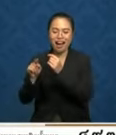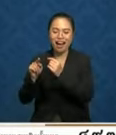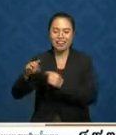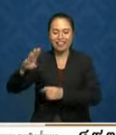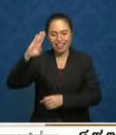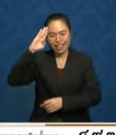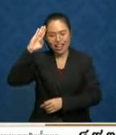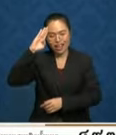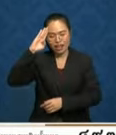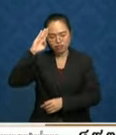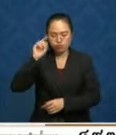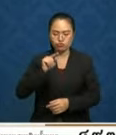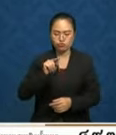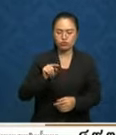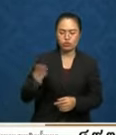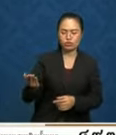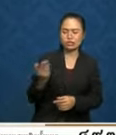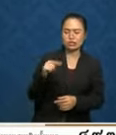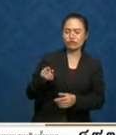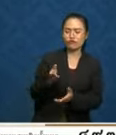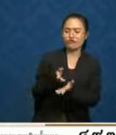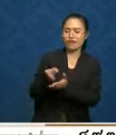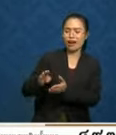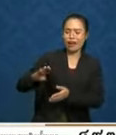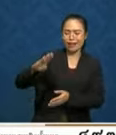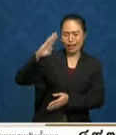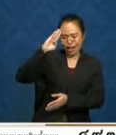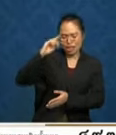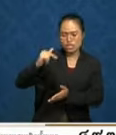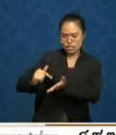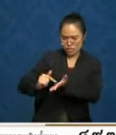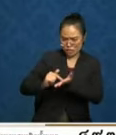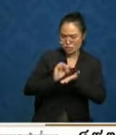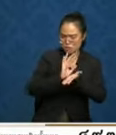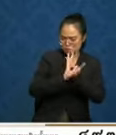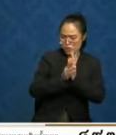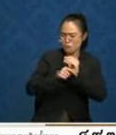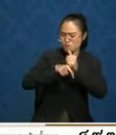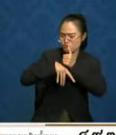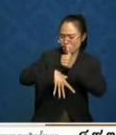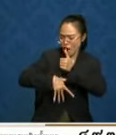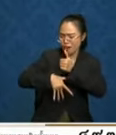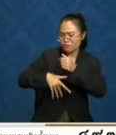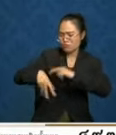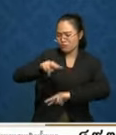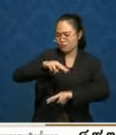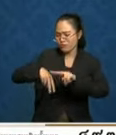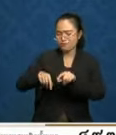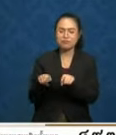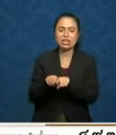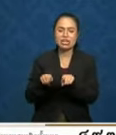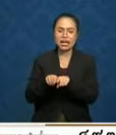บับของสภากลาโหมฉบับครม.ก็มีการยื่นเปลี่ยนแปลงโครงสร้างสภากลาโหมเช่นเดียวกัน